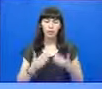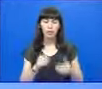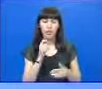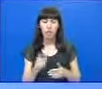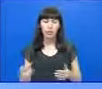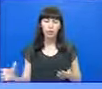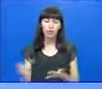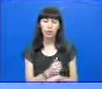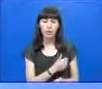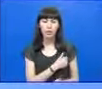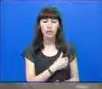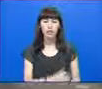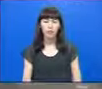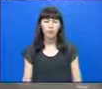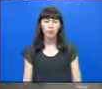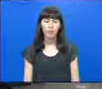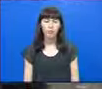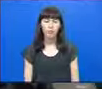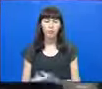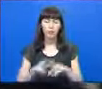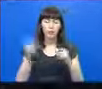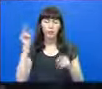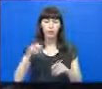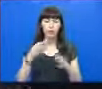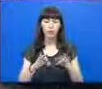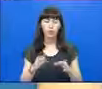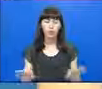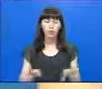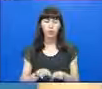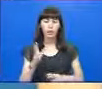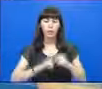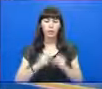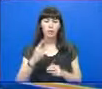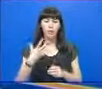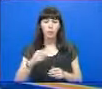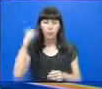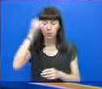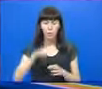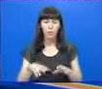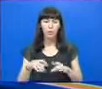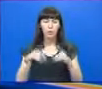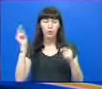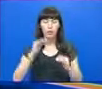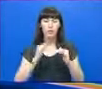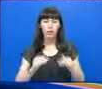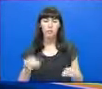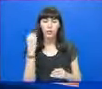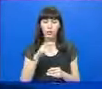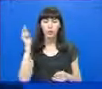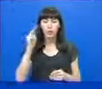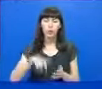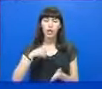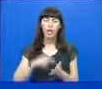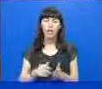сәт сапар тіледі. Бұл мектеп тәуелсіздігімізбен құрдас, салынғанына 25 жыл болған шаңырақ шәкірттерге сапалы білім беріп,